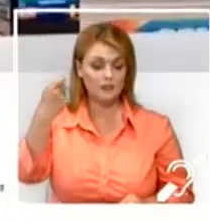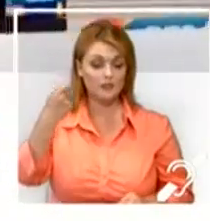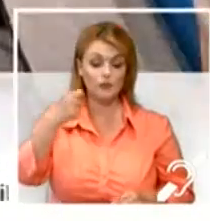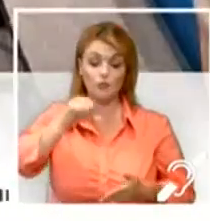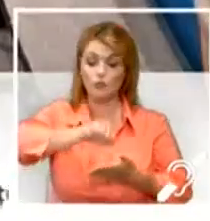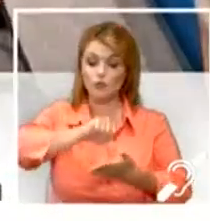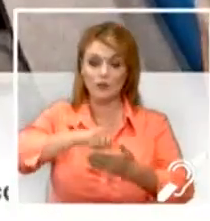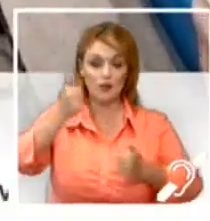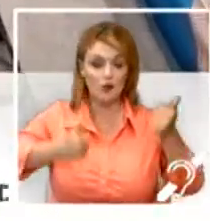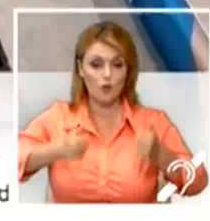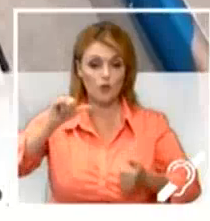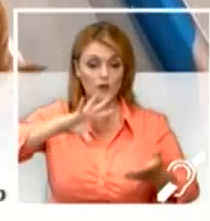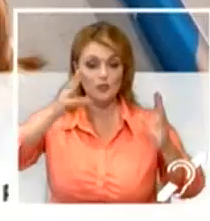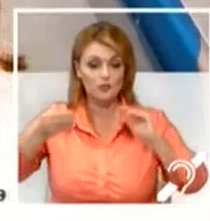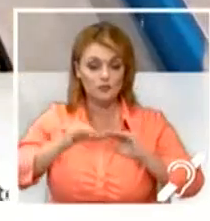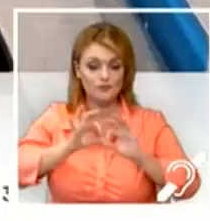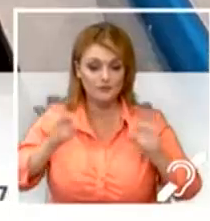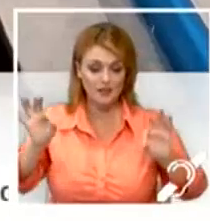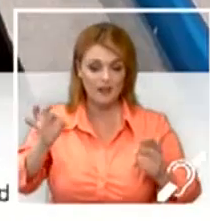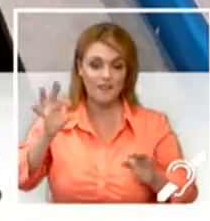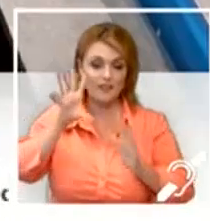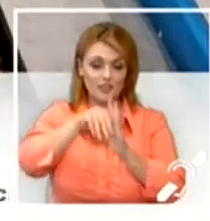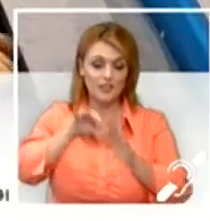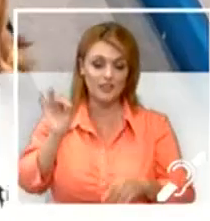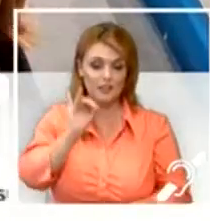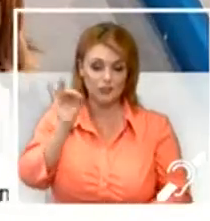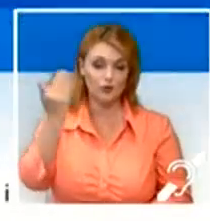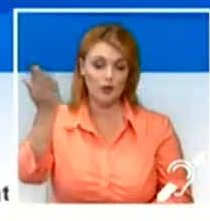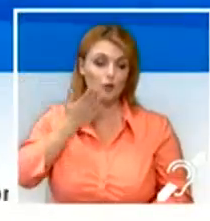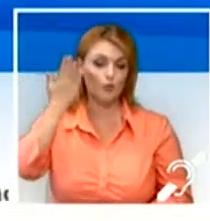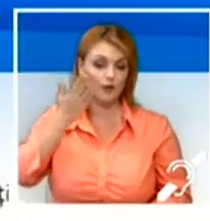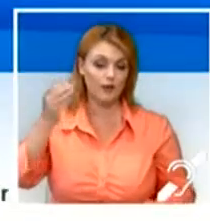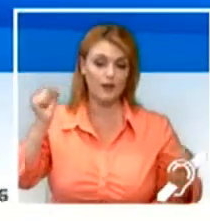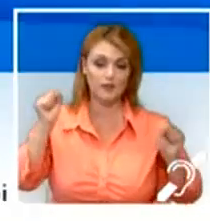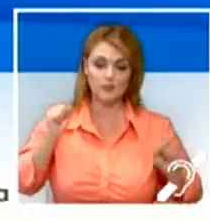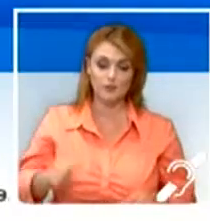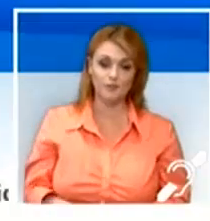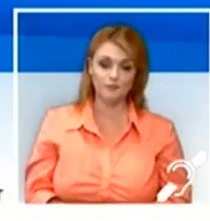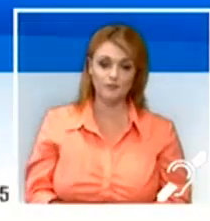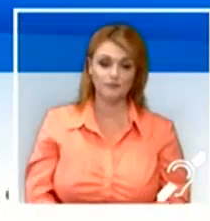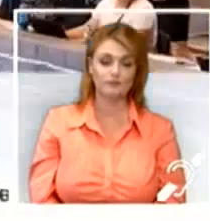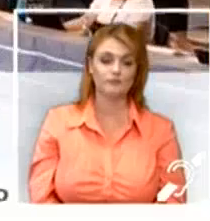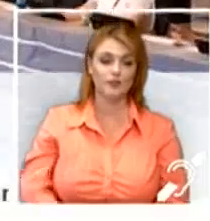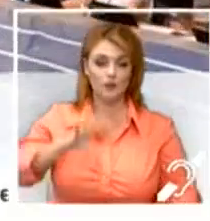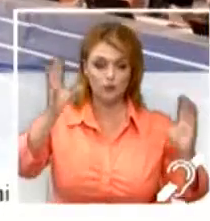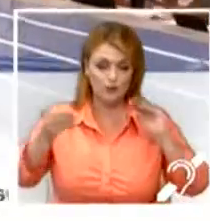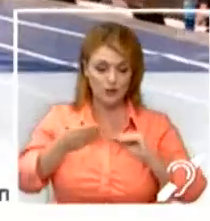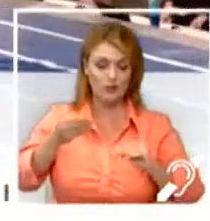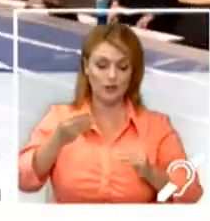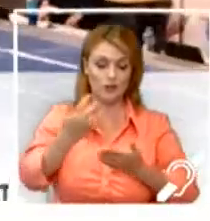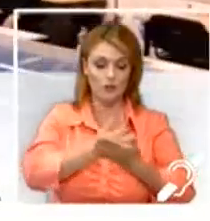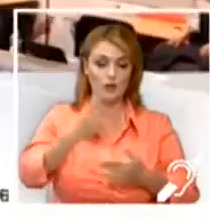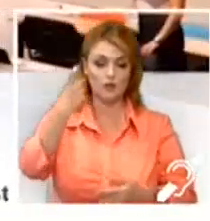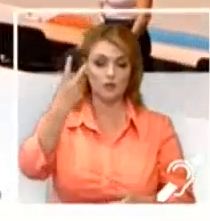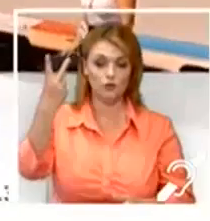calificări la Festivalul Olimpic al Tineretului European din Slovacia. Fetele au concurat în prima subdiviziune și cu un total de 102 puncte, 950 de